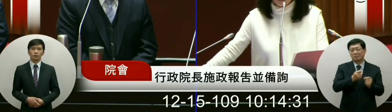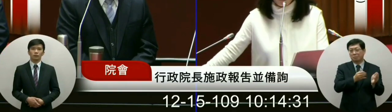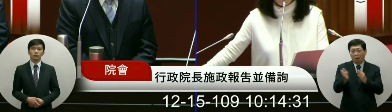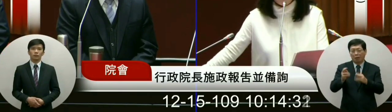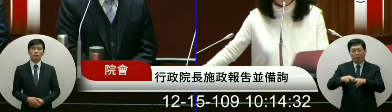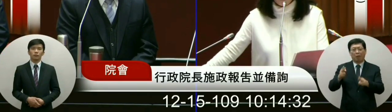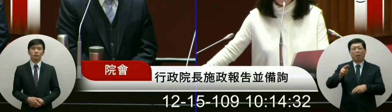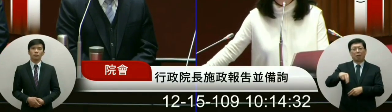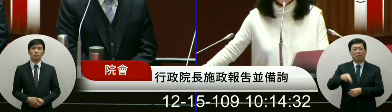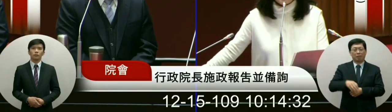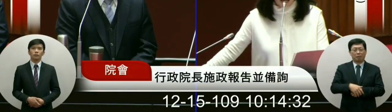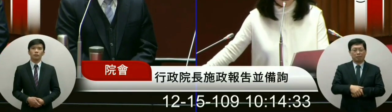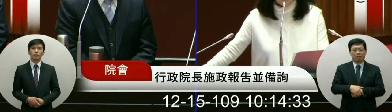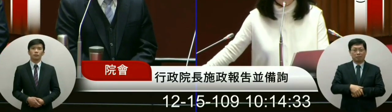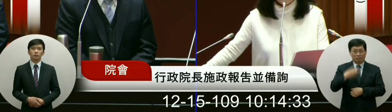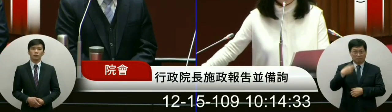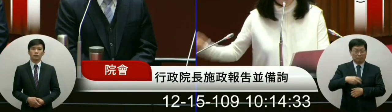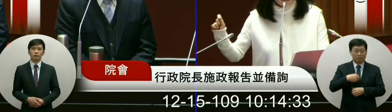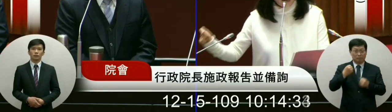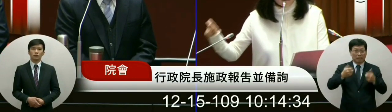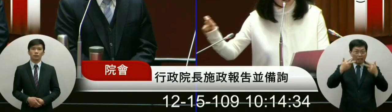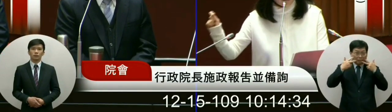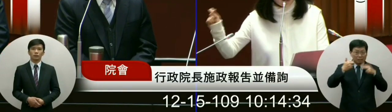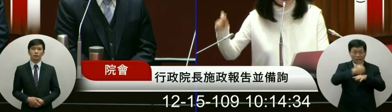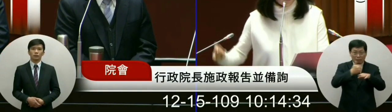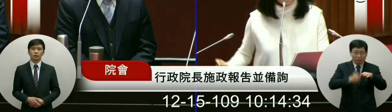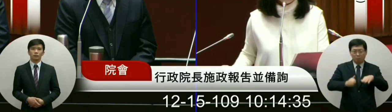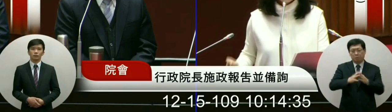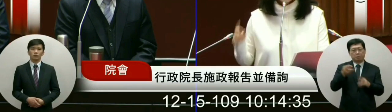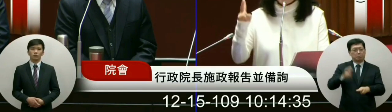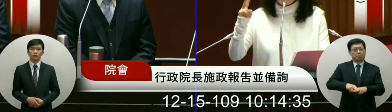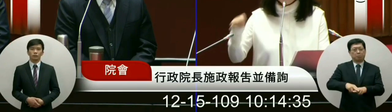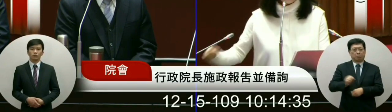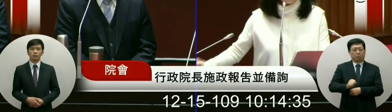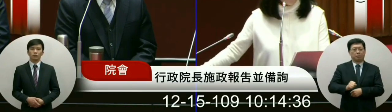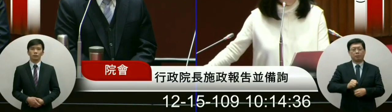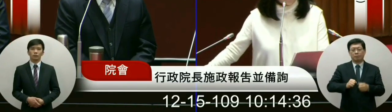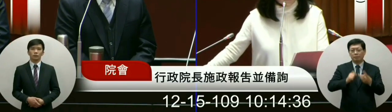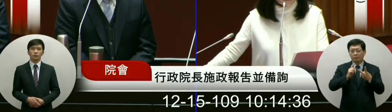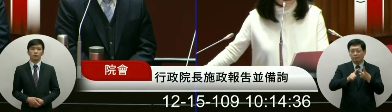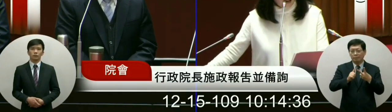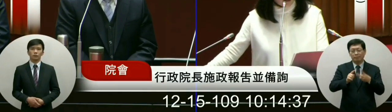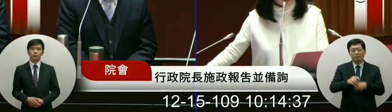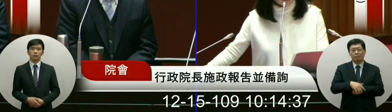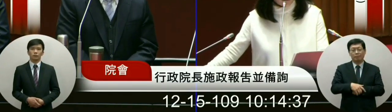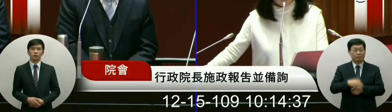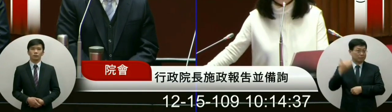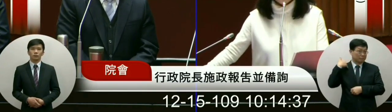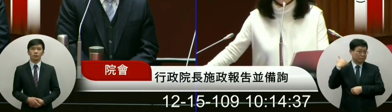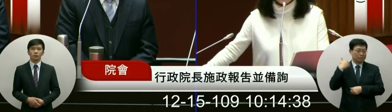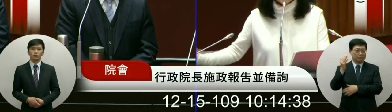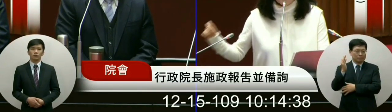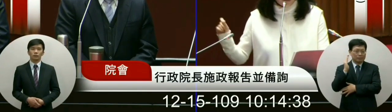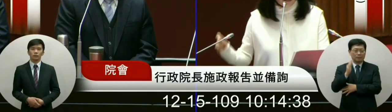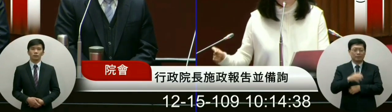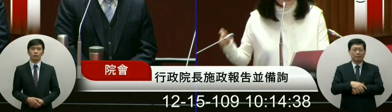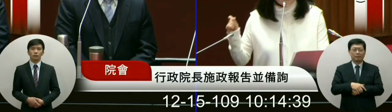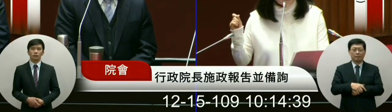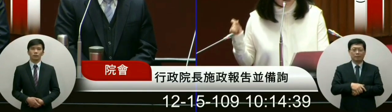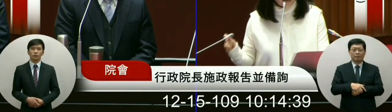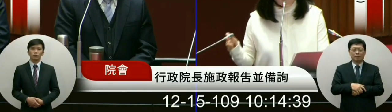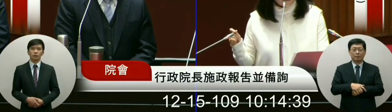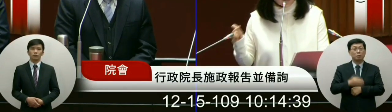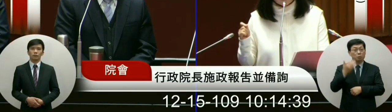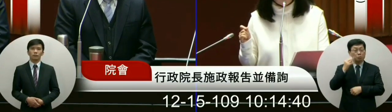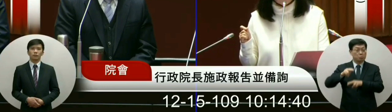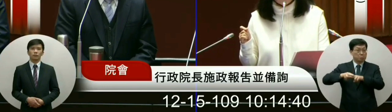开放进口，而在野就严禁进口。第二，当时的政府即